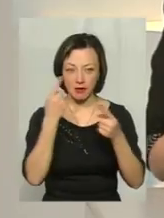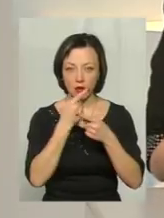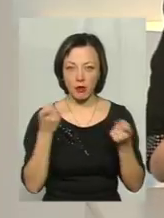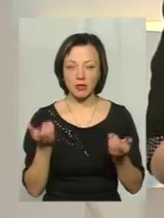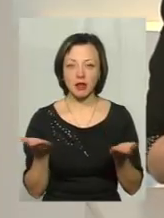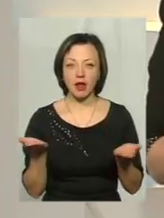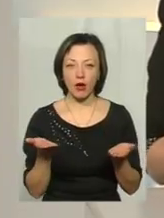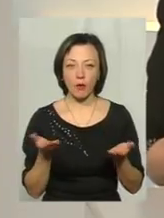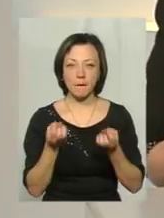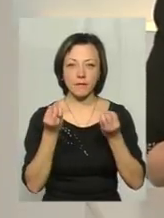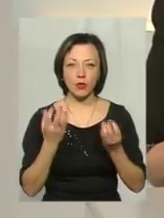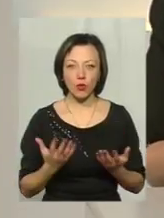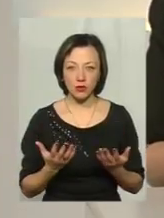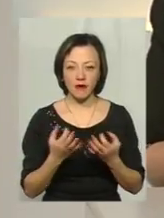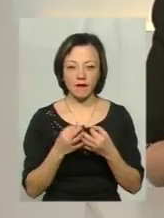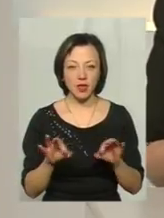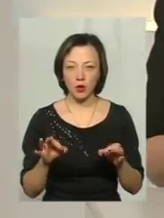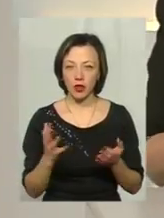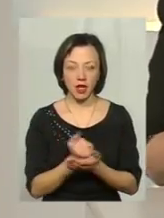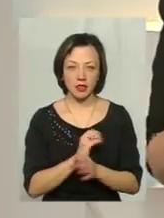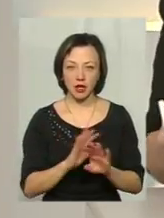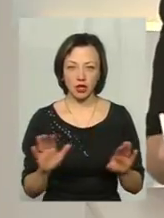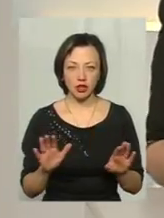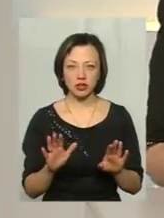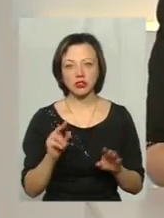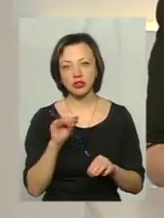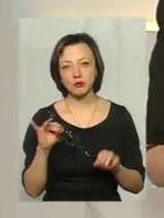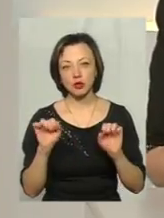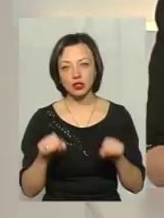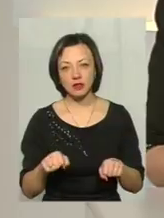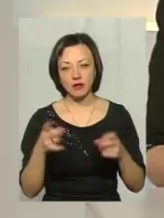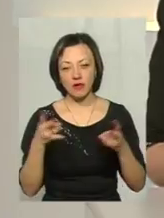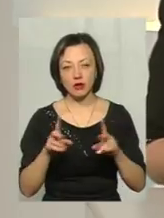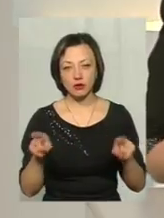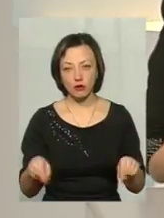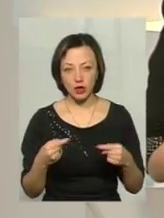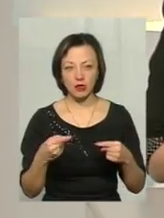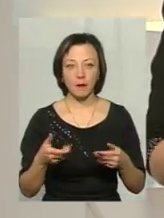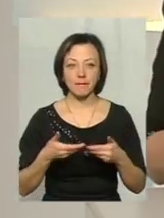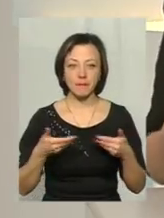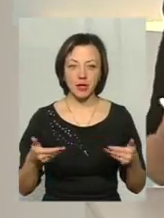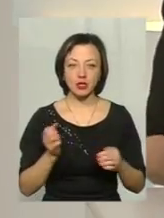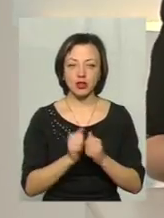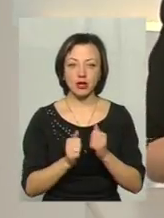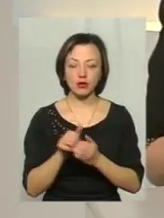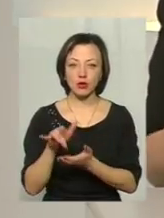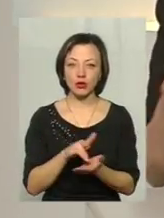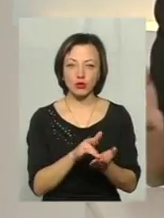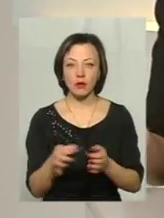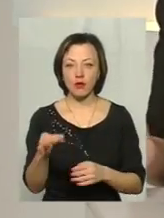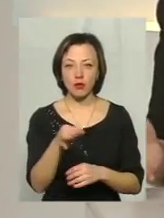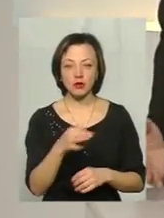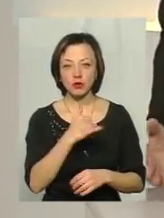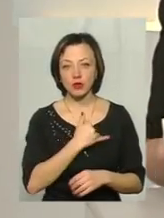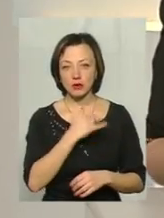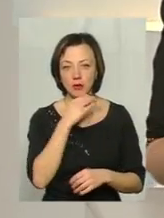яку просто вільно не знайдеш. А чи, можливо, варто її створити? Адже ми часто подорожуємо по області, в нас